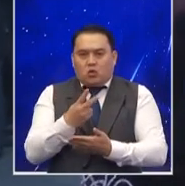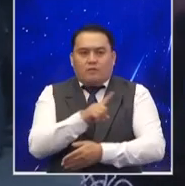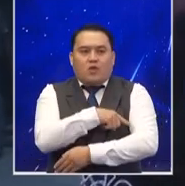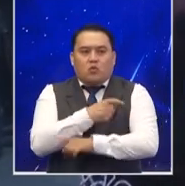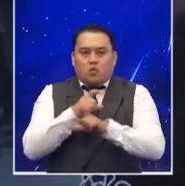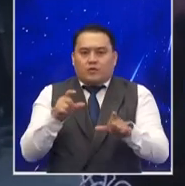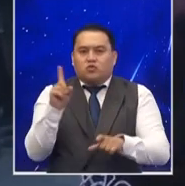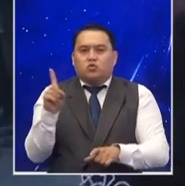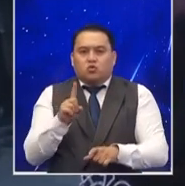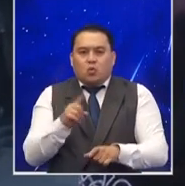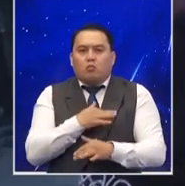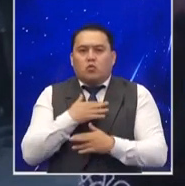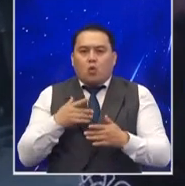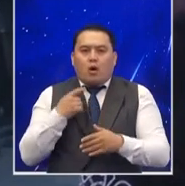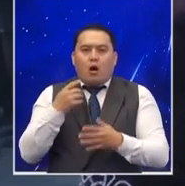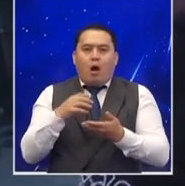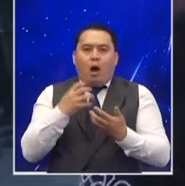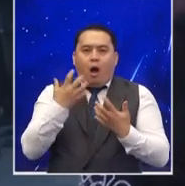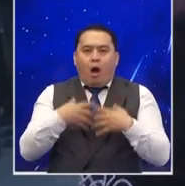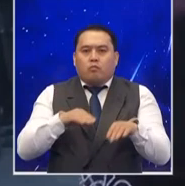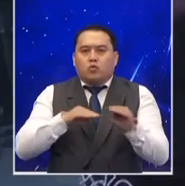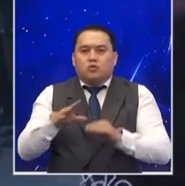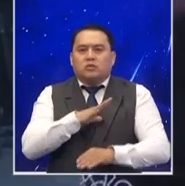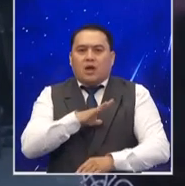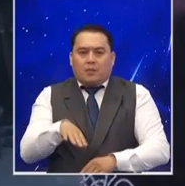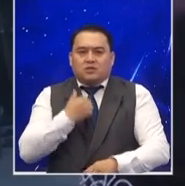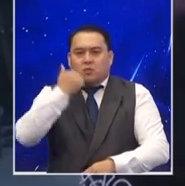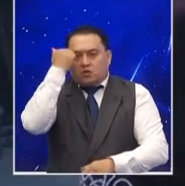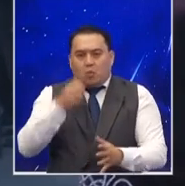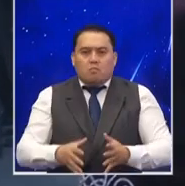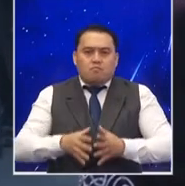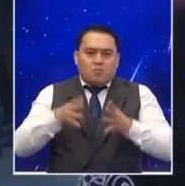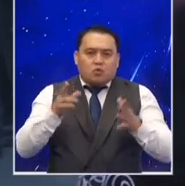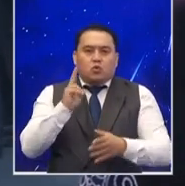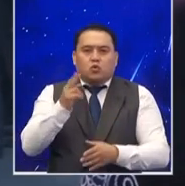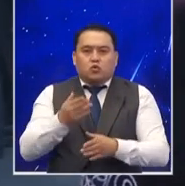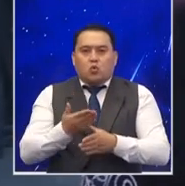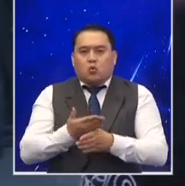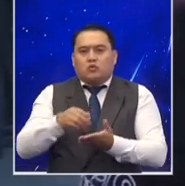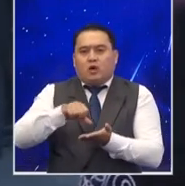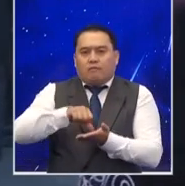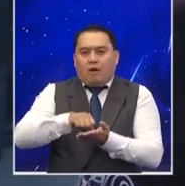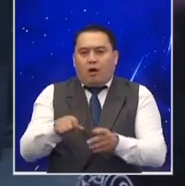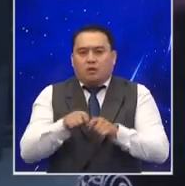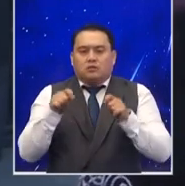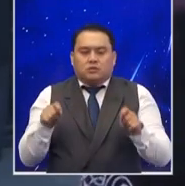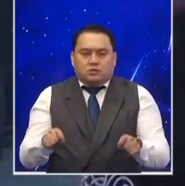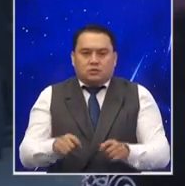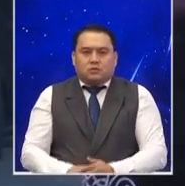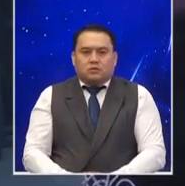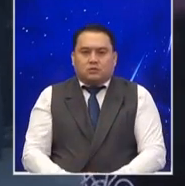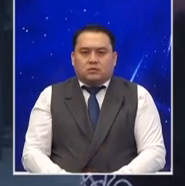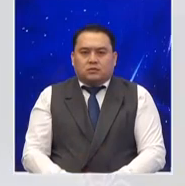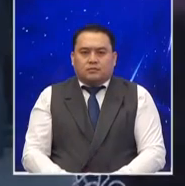амбулаторию и увидела, что здесь множество аппаратов, которых ранее не было. Спасибо большое всем тем, кто причастен к открытию этого